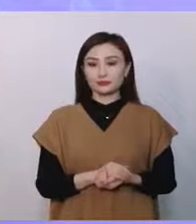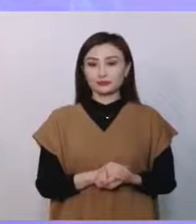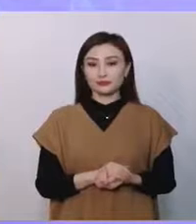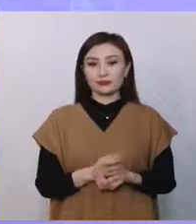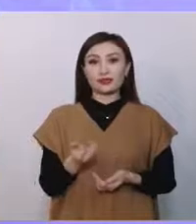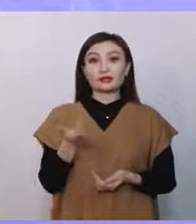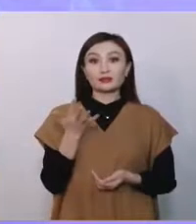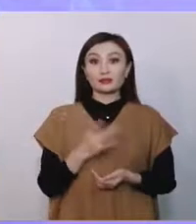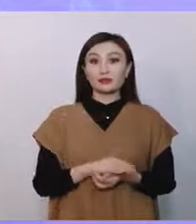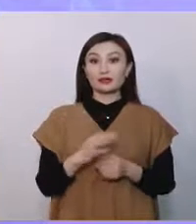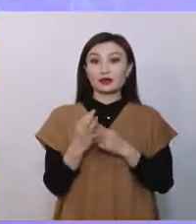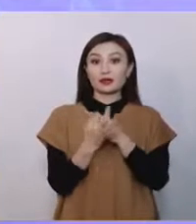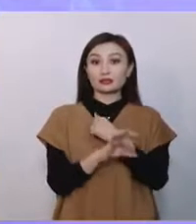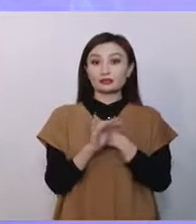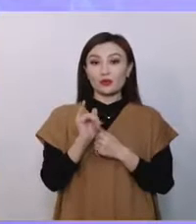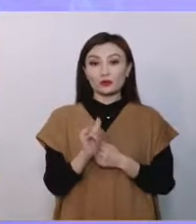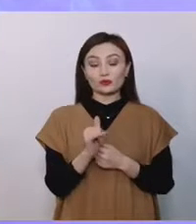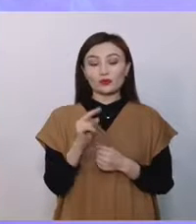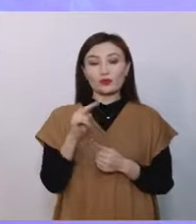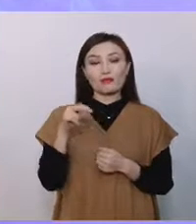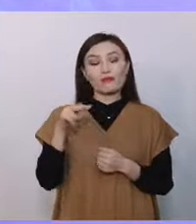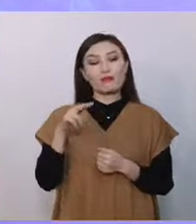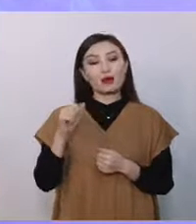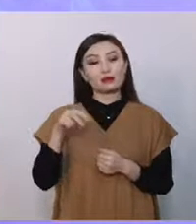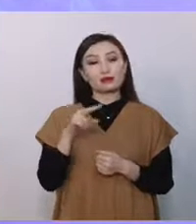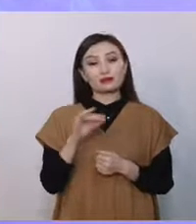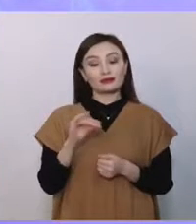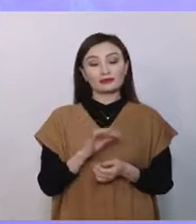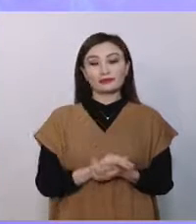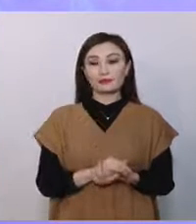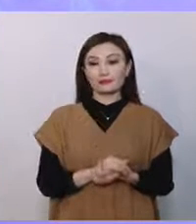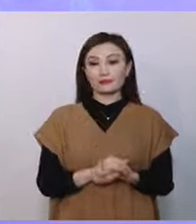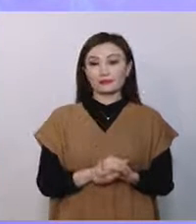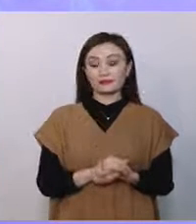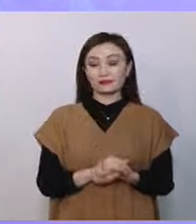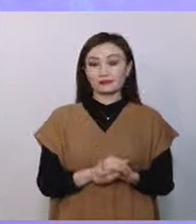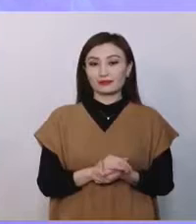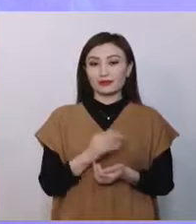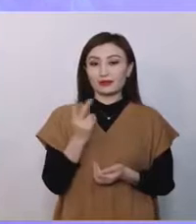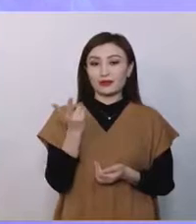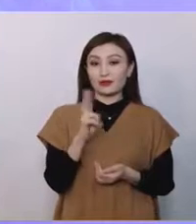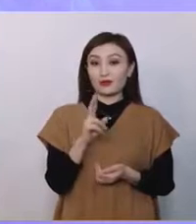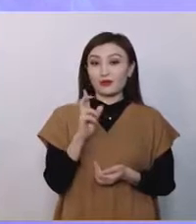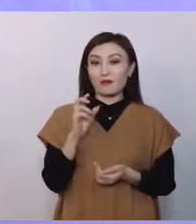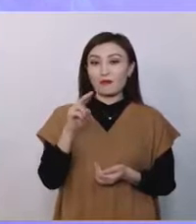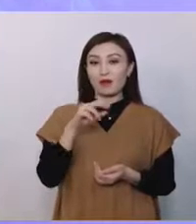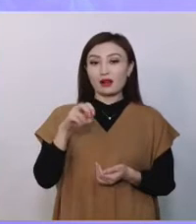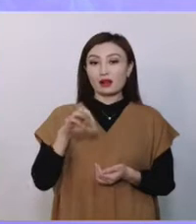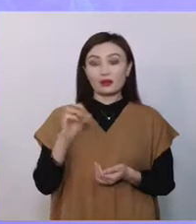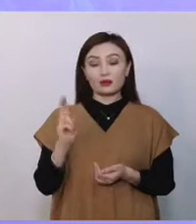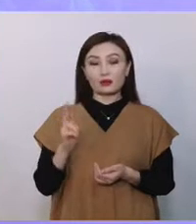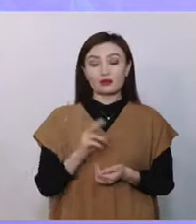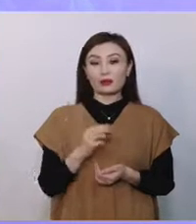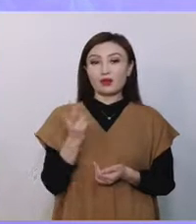сколько концов у полки о двух палок у